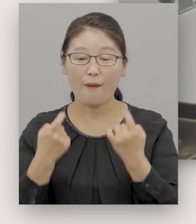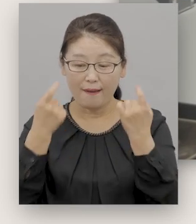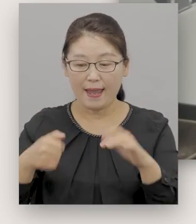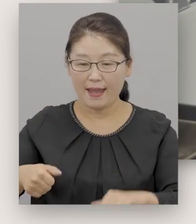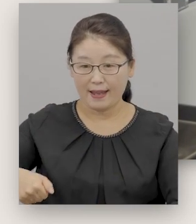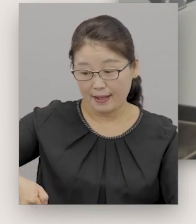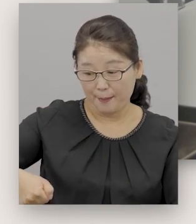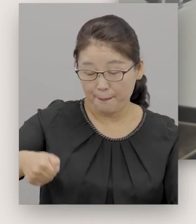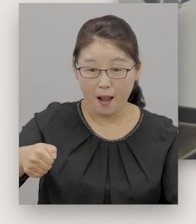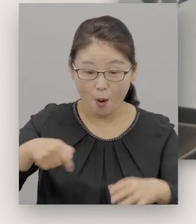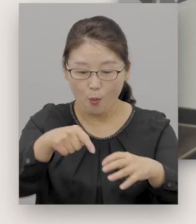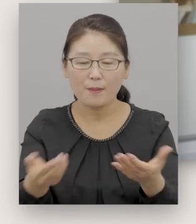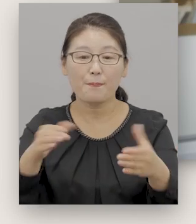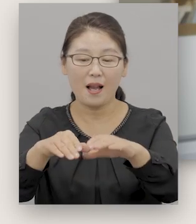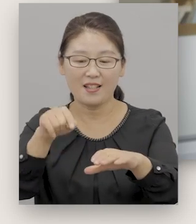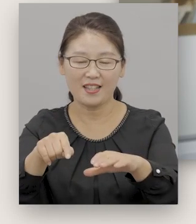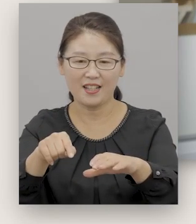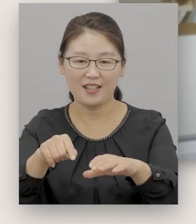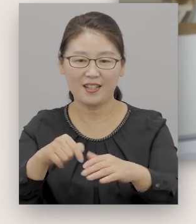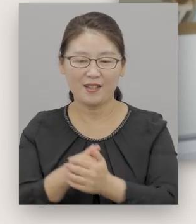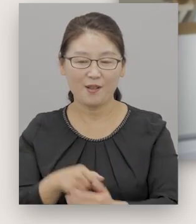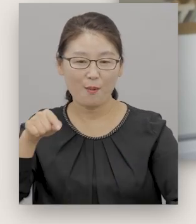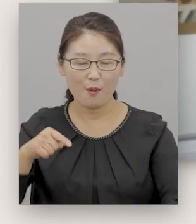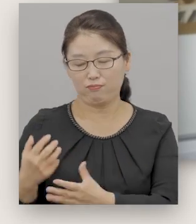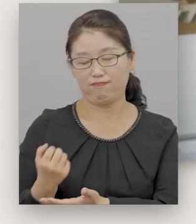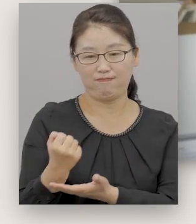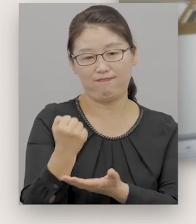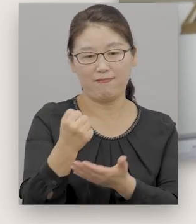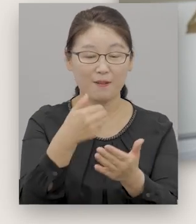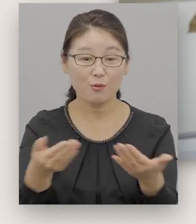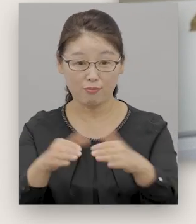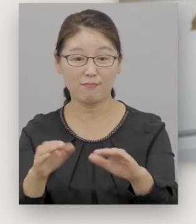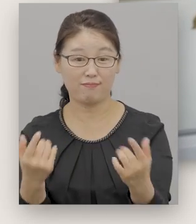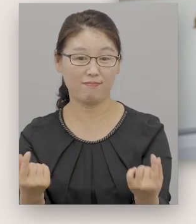이 작품 같은 경우는 휴대용 미술관이라고 할 수도 있는데요.